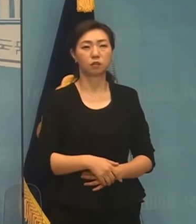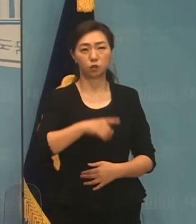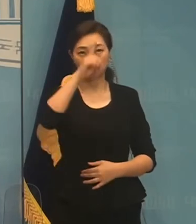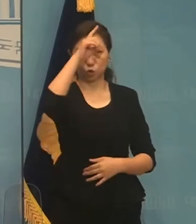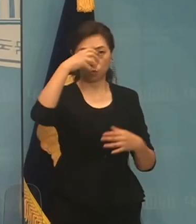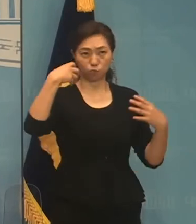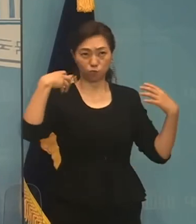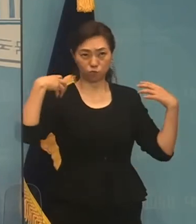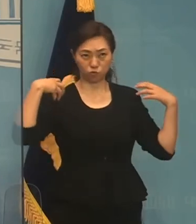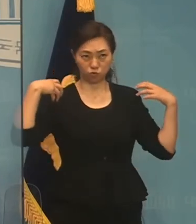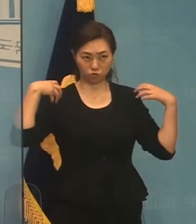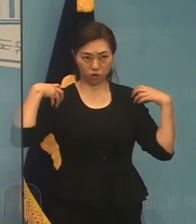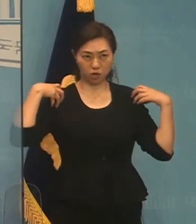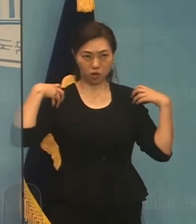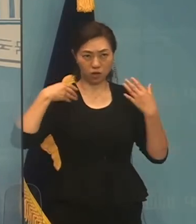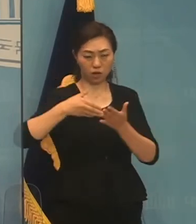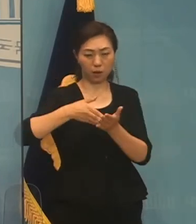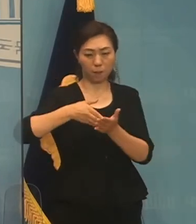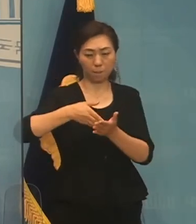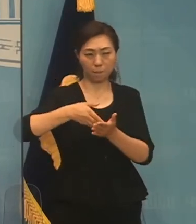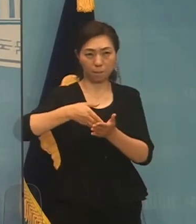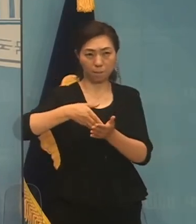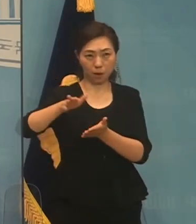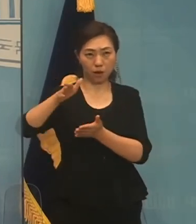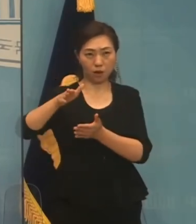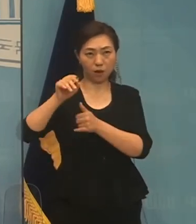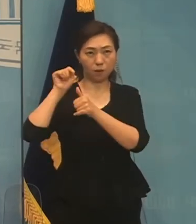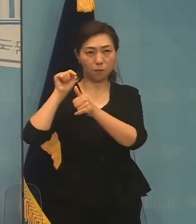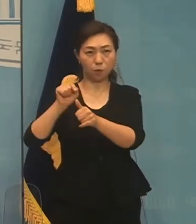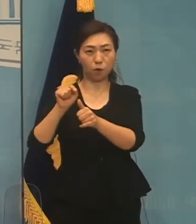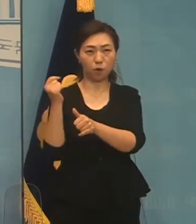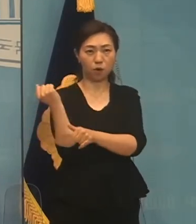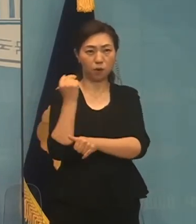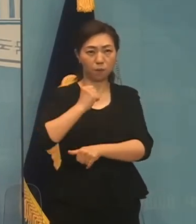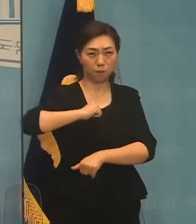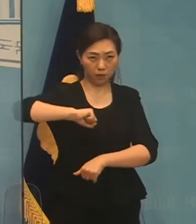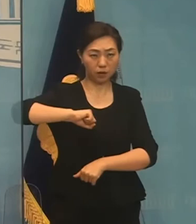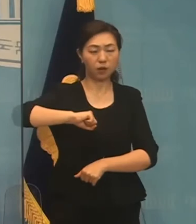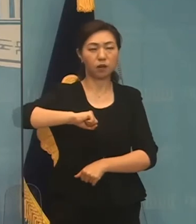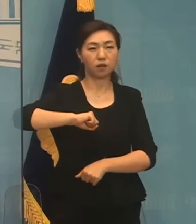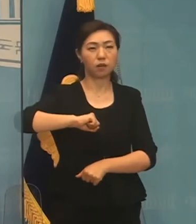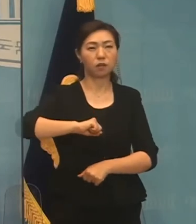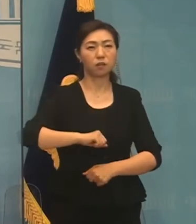국가의 추방 명령에 불복종하는